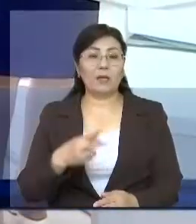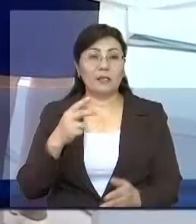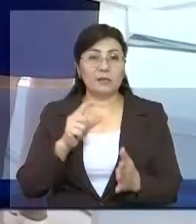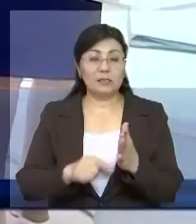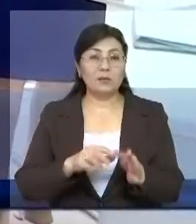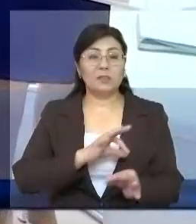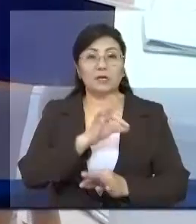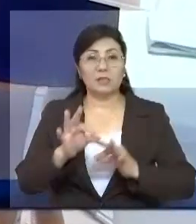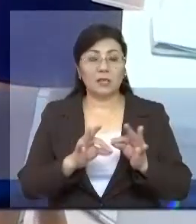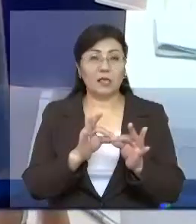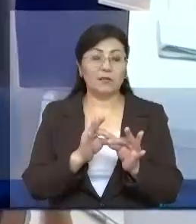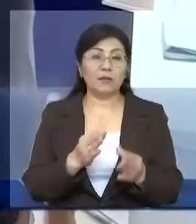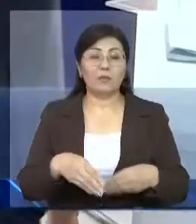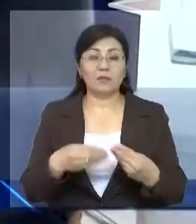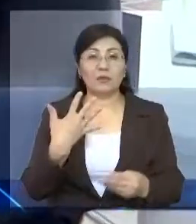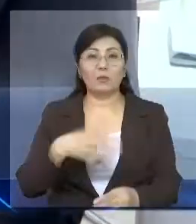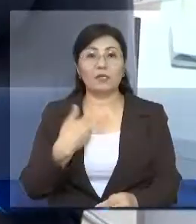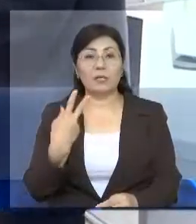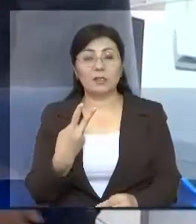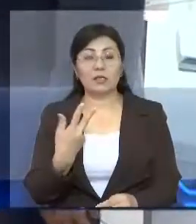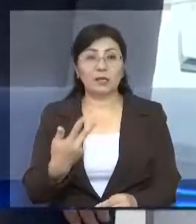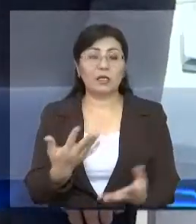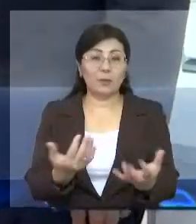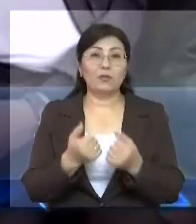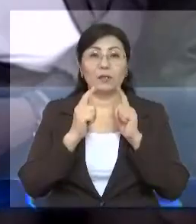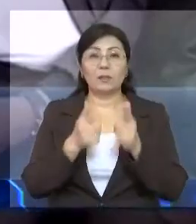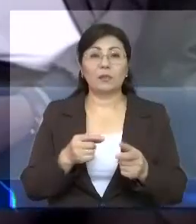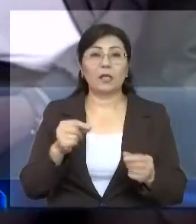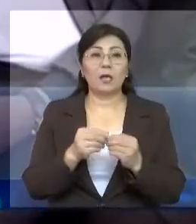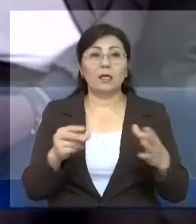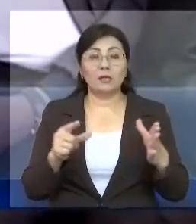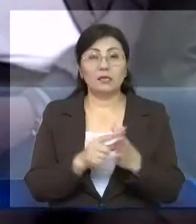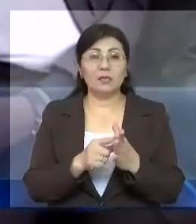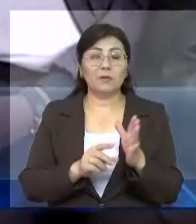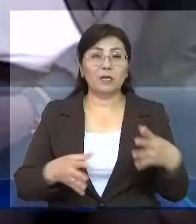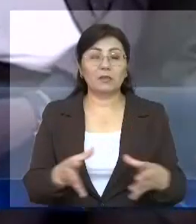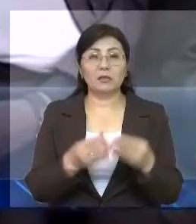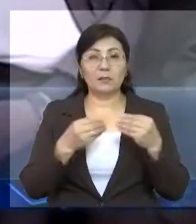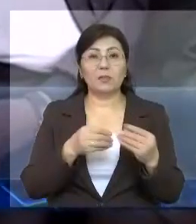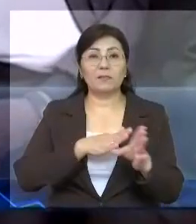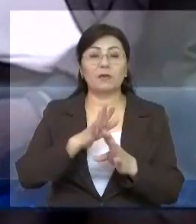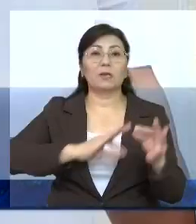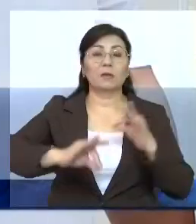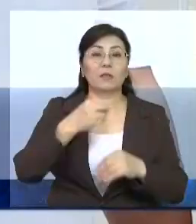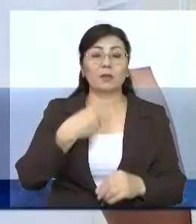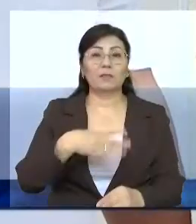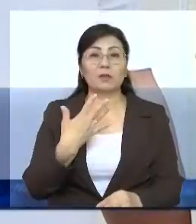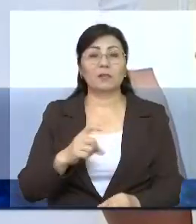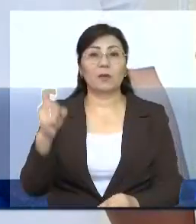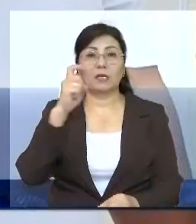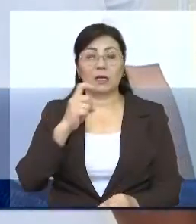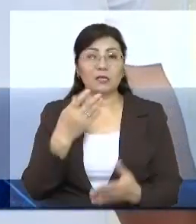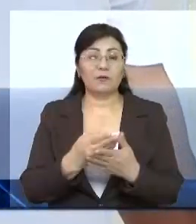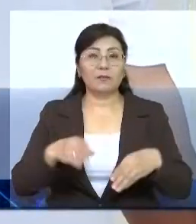миллионов 700 тысяч тенге. 52 из них получили одобрение. 17 семей приступили к реализации своих проектов. 25 хозяйств района